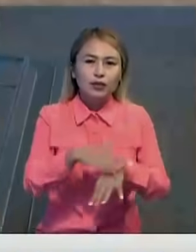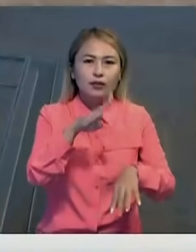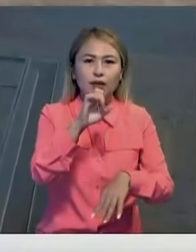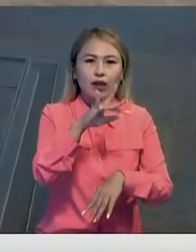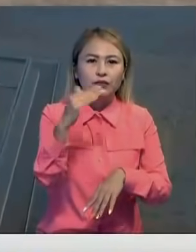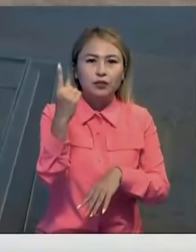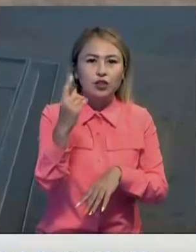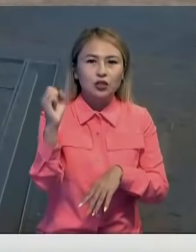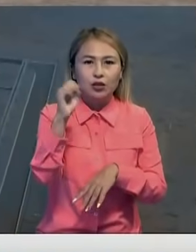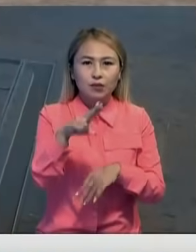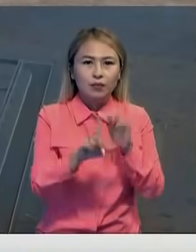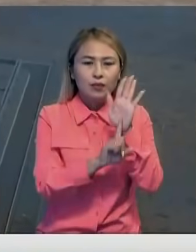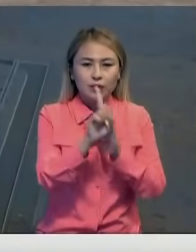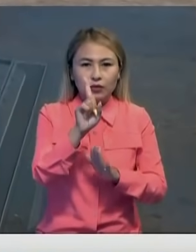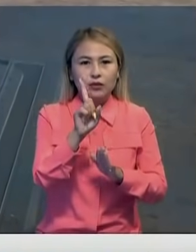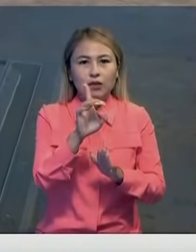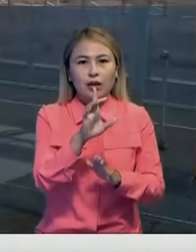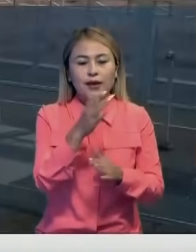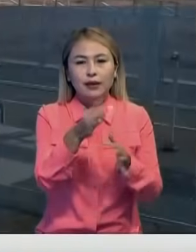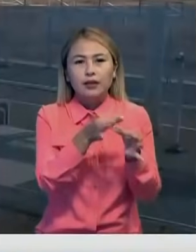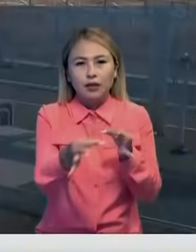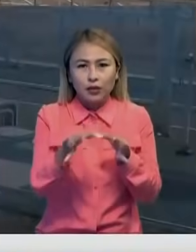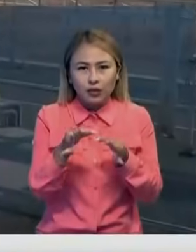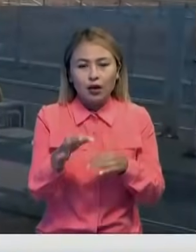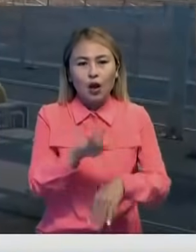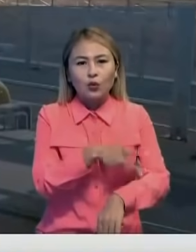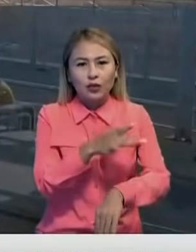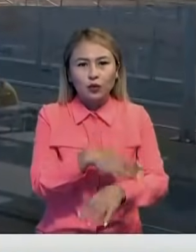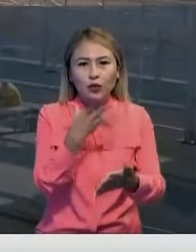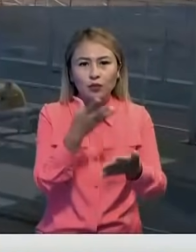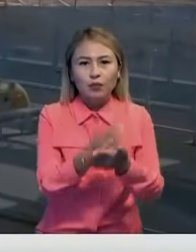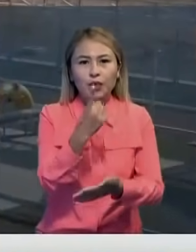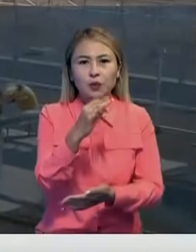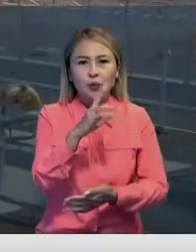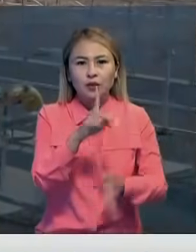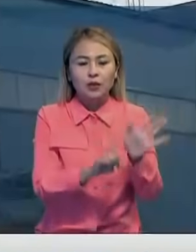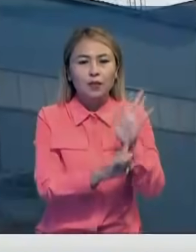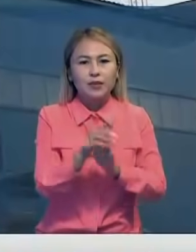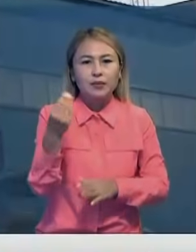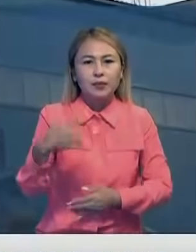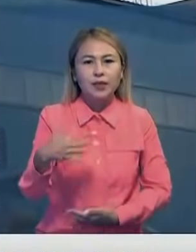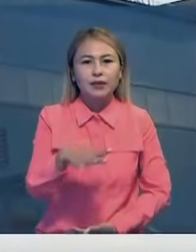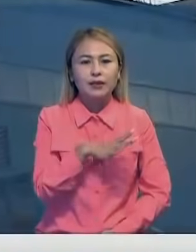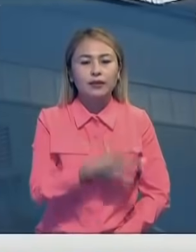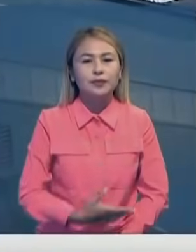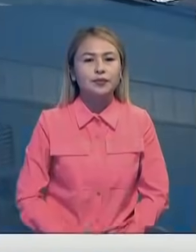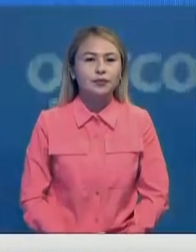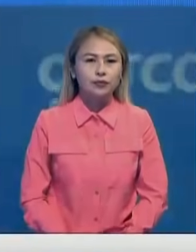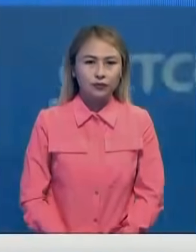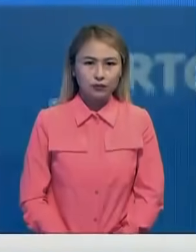үшін елде тариф 1 сәуірден бастап көтерілген, ал кей аймақтарда коммуналдық төлем 1 шілдеден бастап